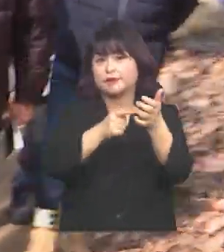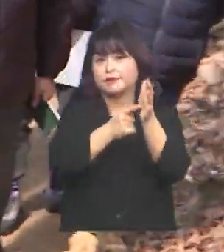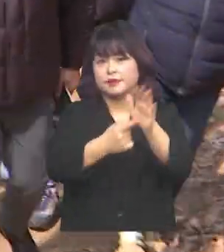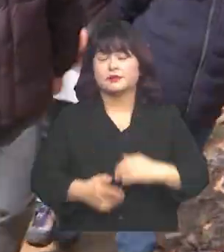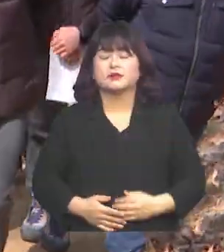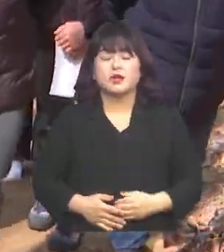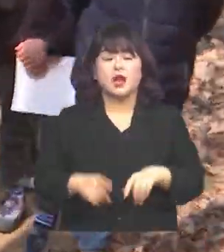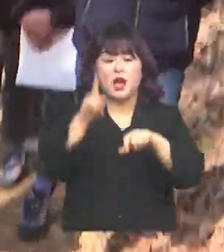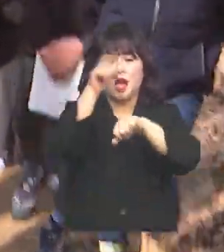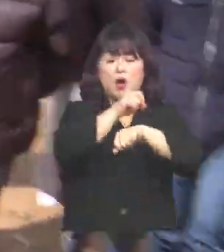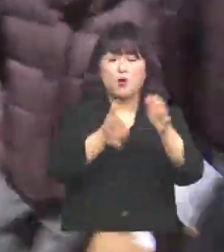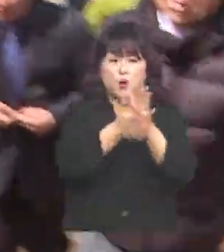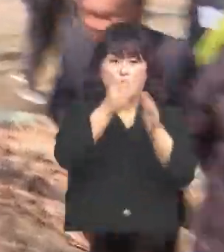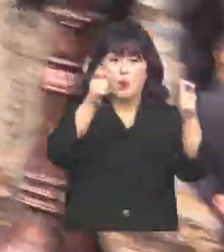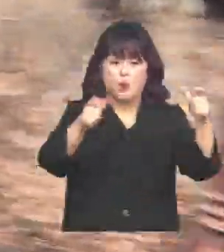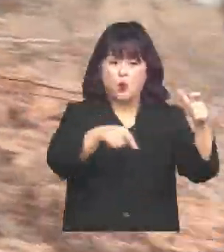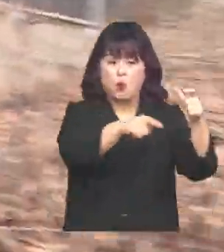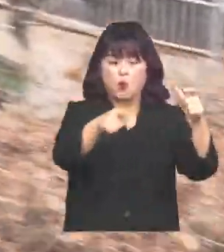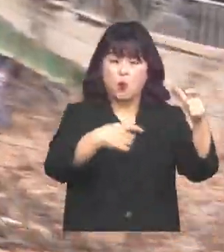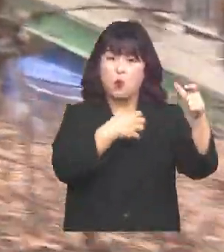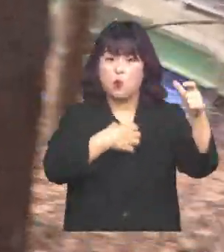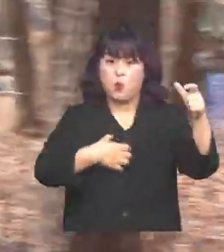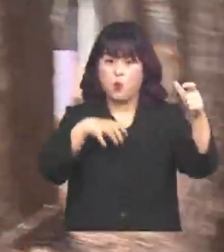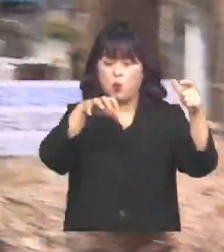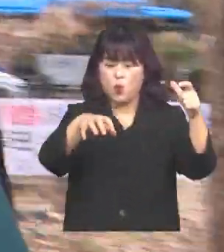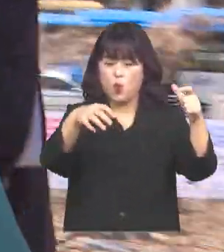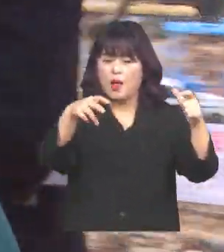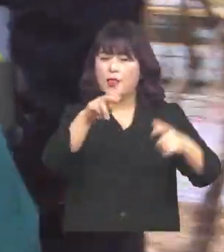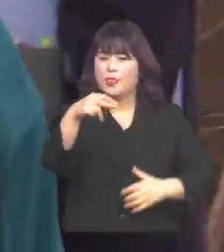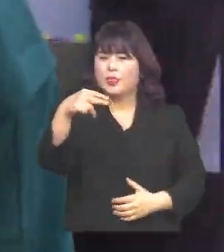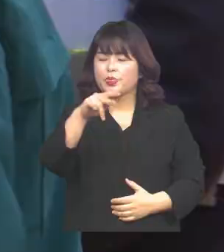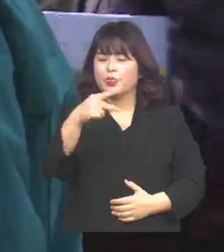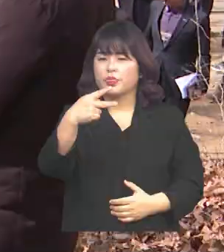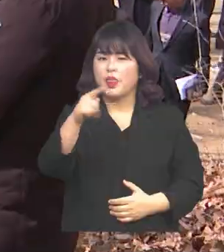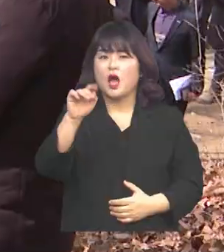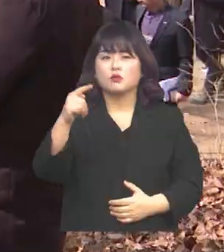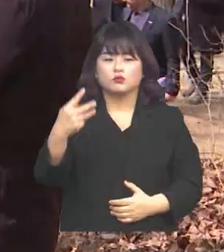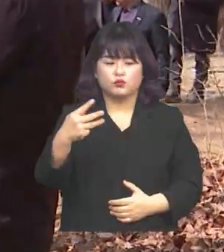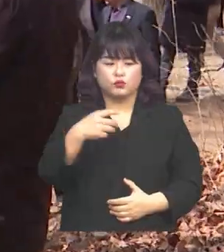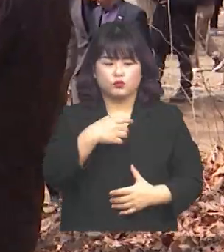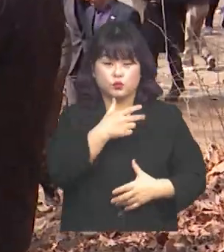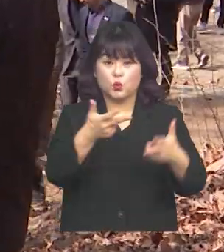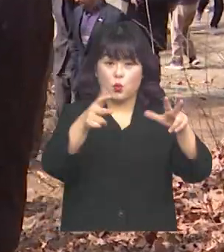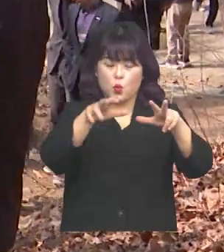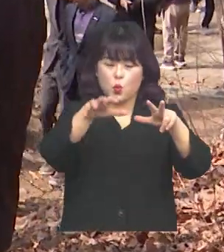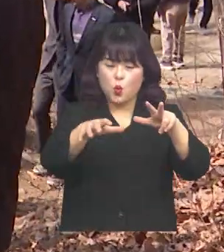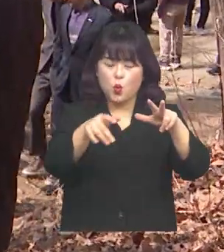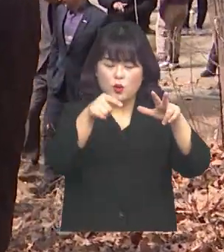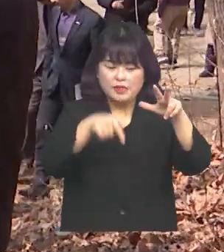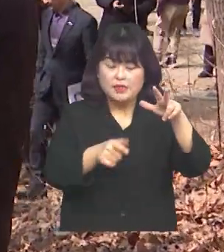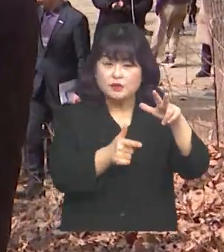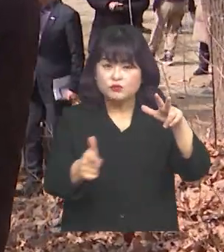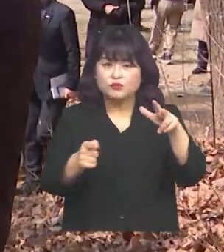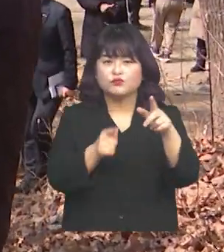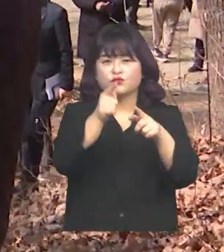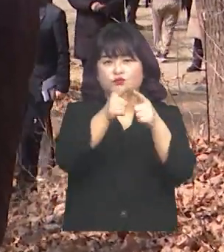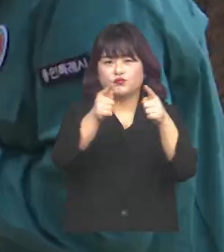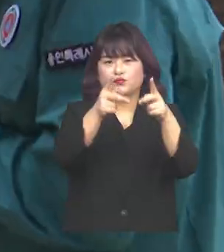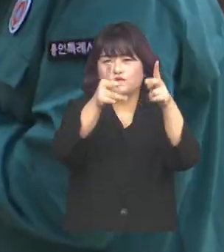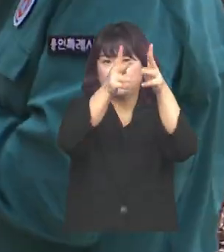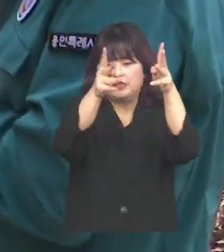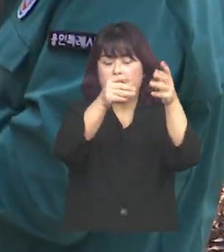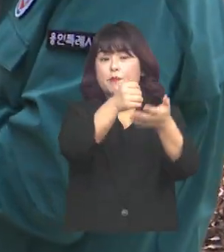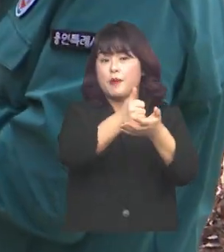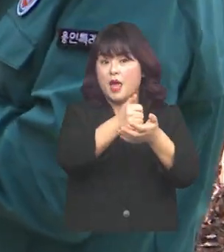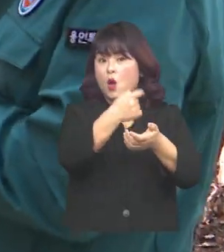당부했습니다. 동백일동 행정복지센터는 동백동 다올공원 일원에 지어지며 지하에는 주차장, 지상 1에서